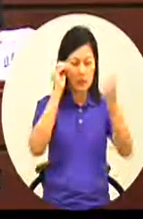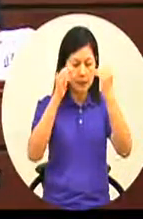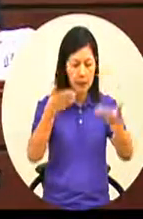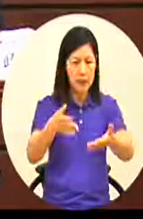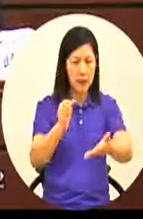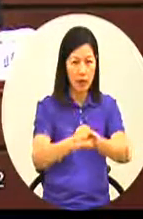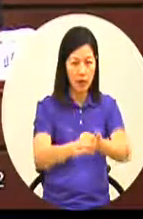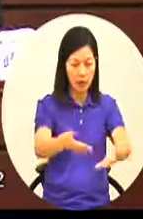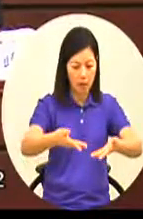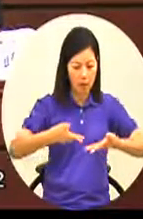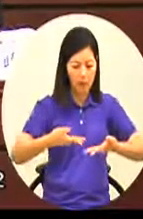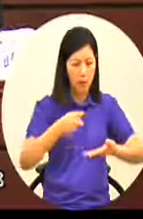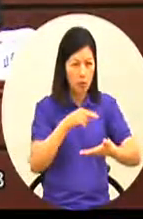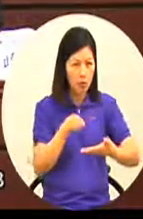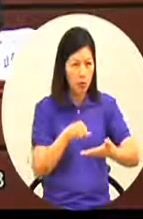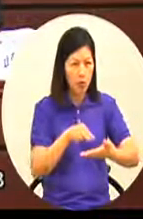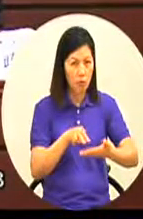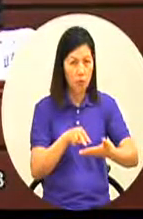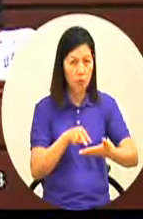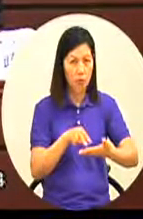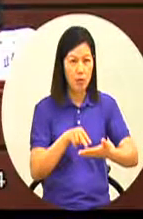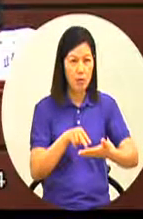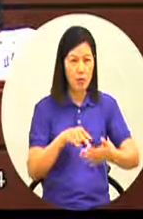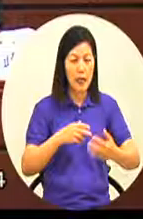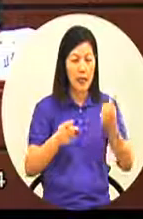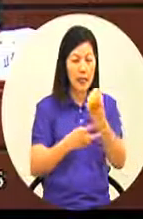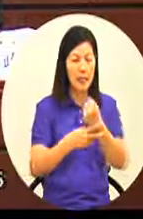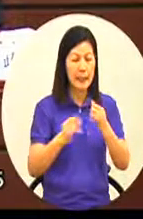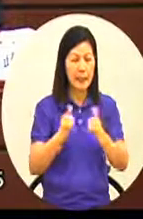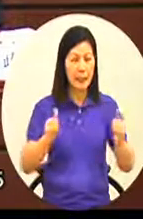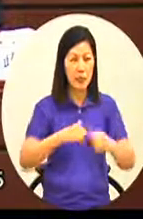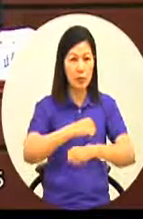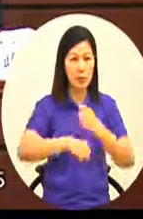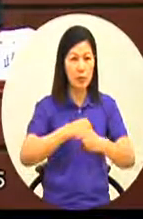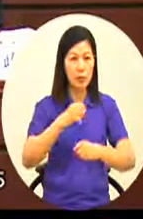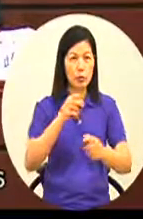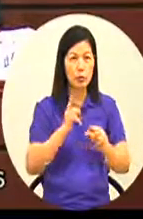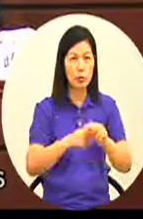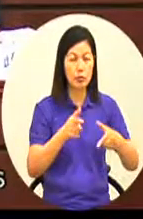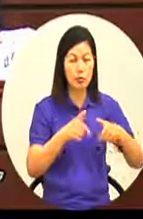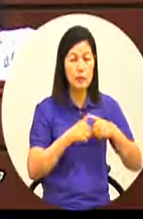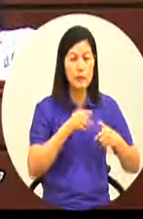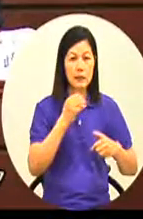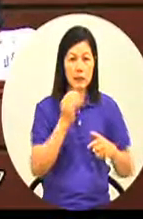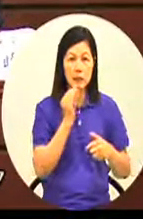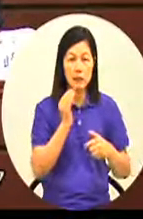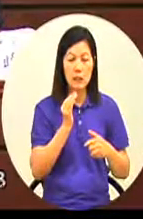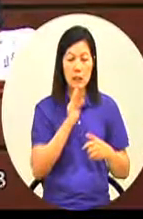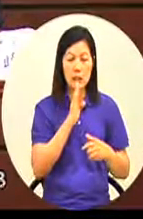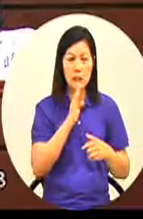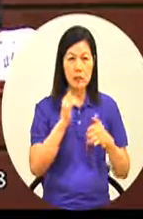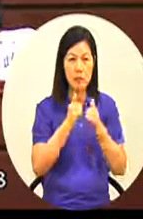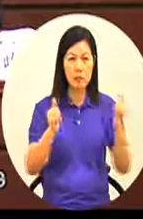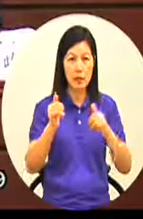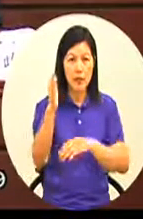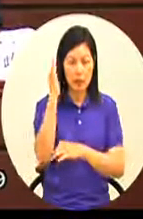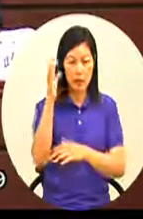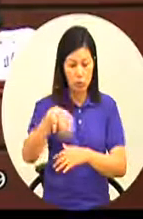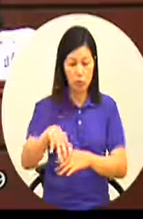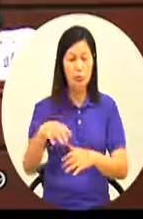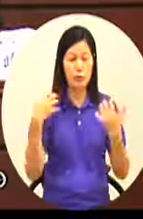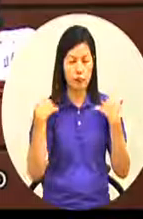们来看。如果是 你们活动中心是谁在管理的？ 立活动中心是民政局，是管理 的。对啊，